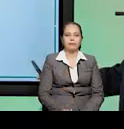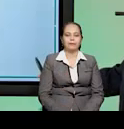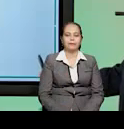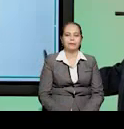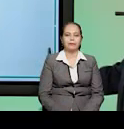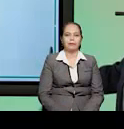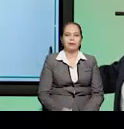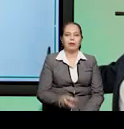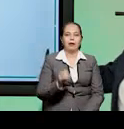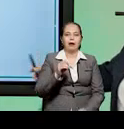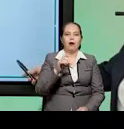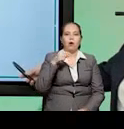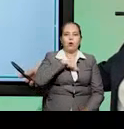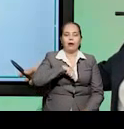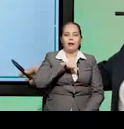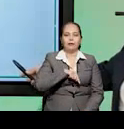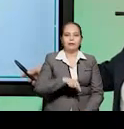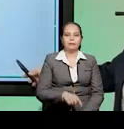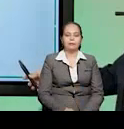Ткань, организм,